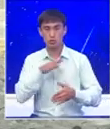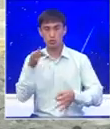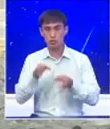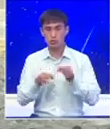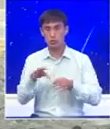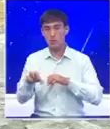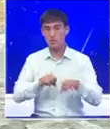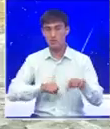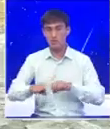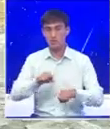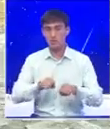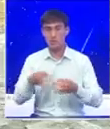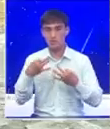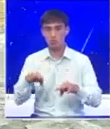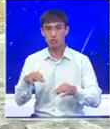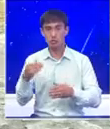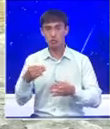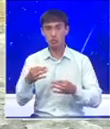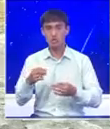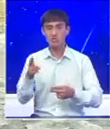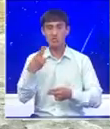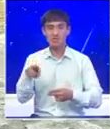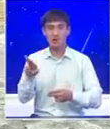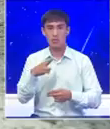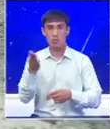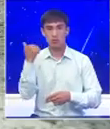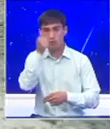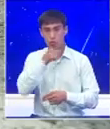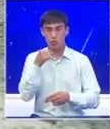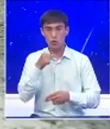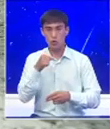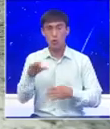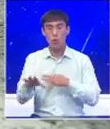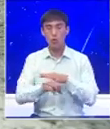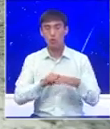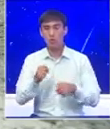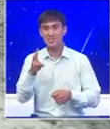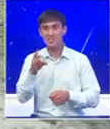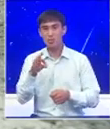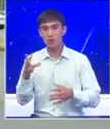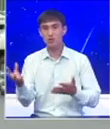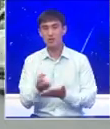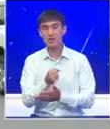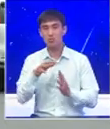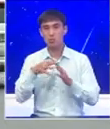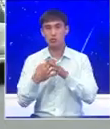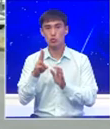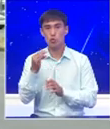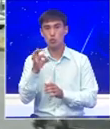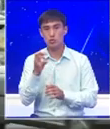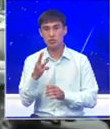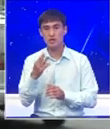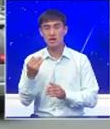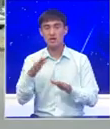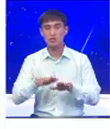за мошенничество и освобожден из-под стражи в декабре прошлого года. Угнанный Nissan Patrol найден в поселке Куйбышев, расположенном в